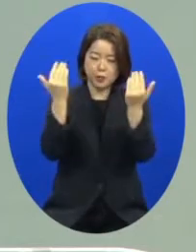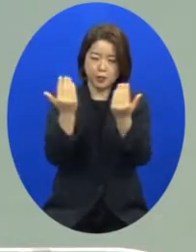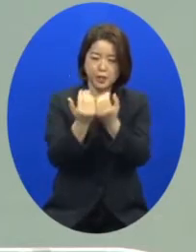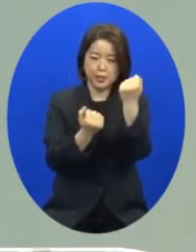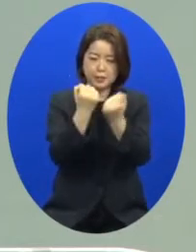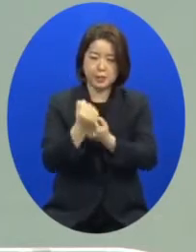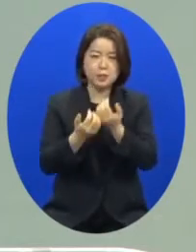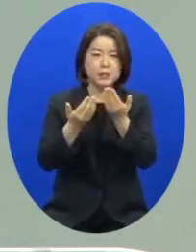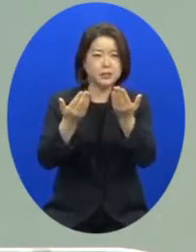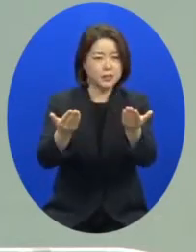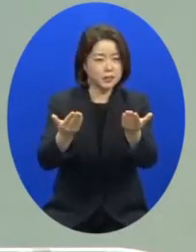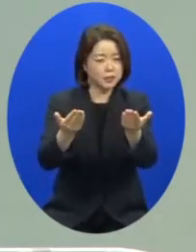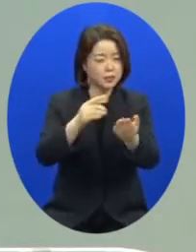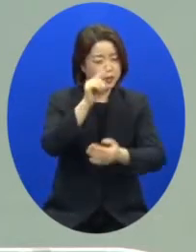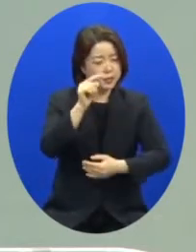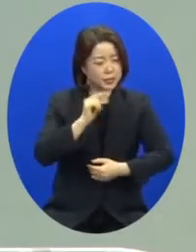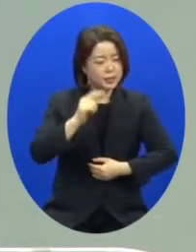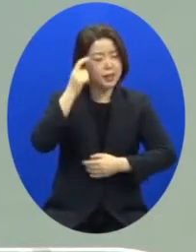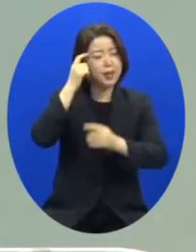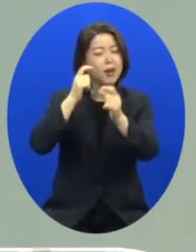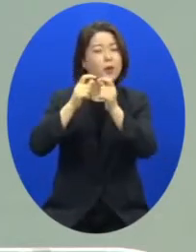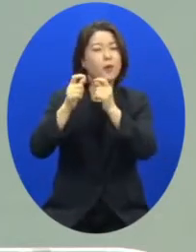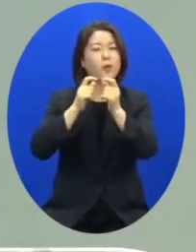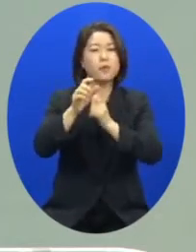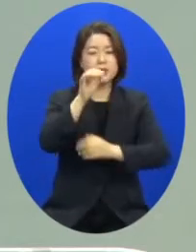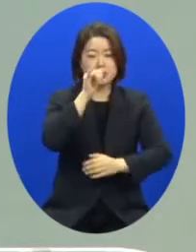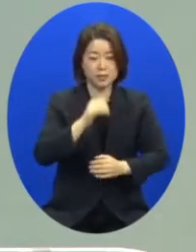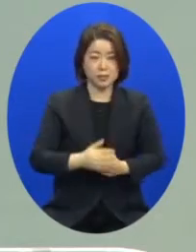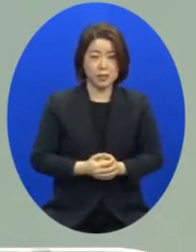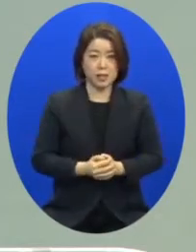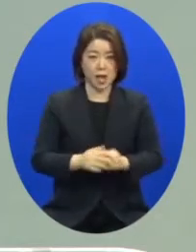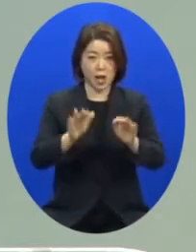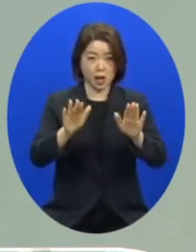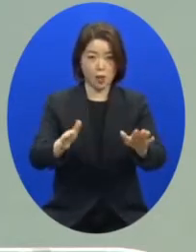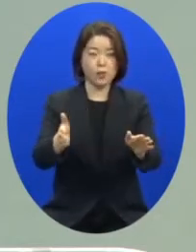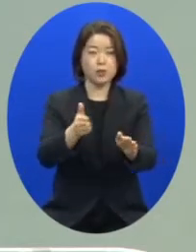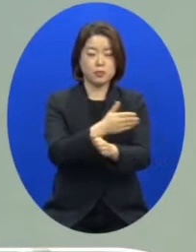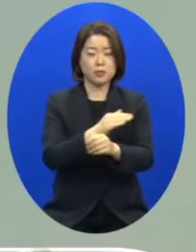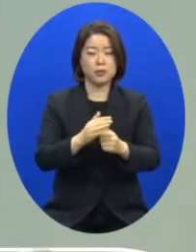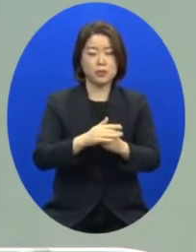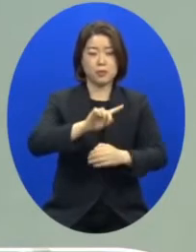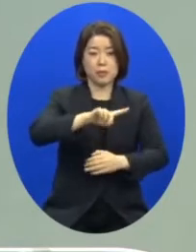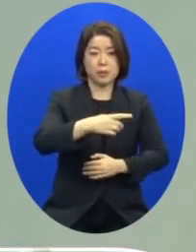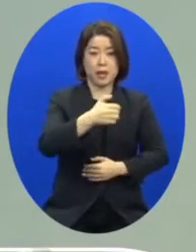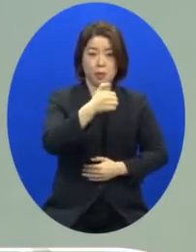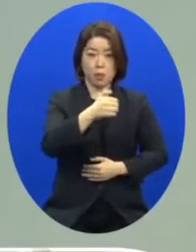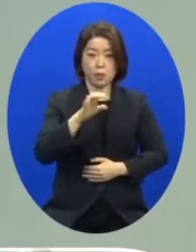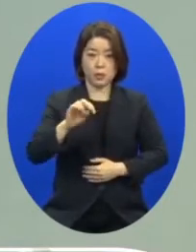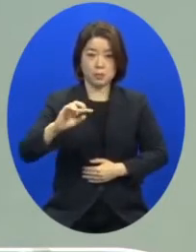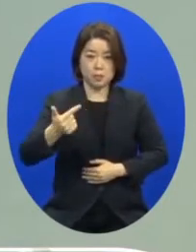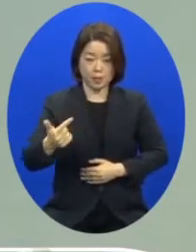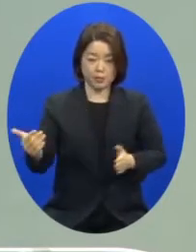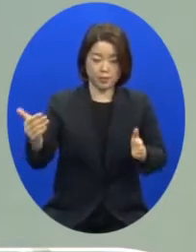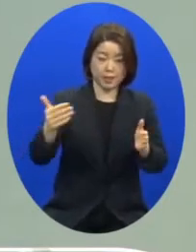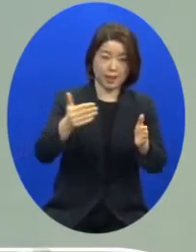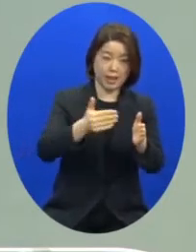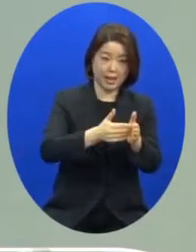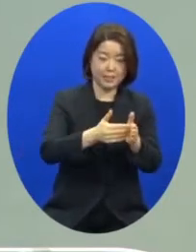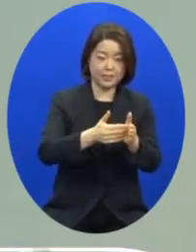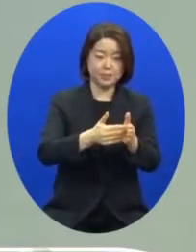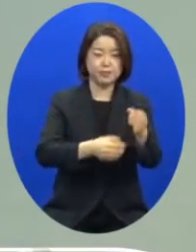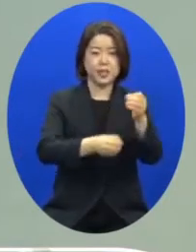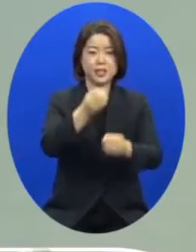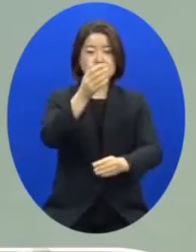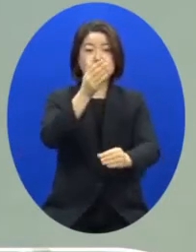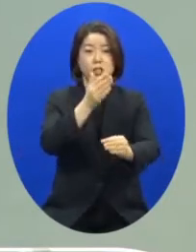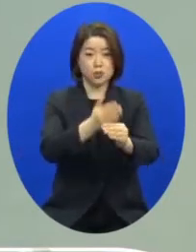였습니다 한번 오늘부터 우리 시편 150편 까지 에 10편의 핵심이고